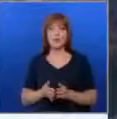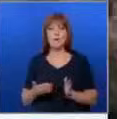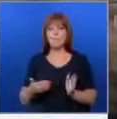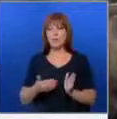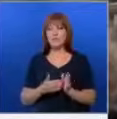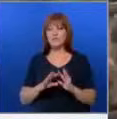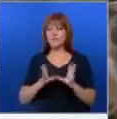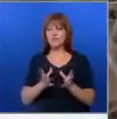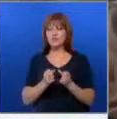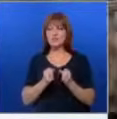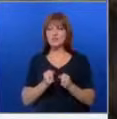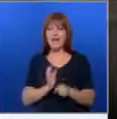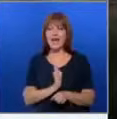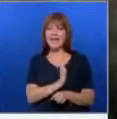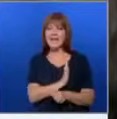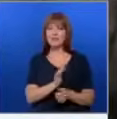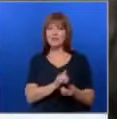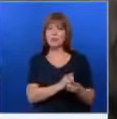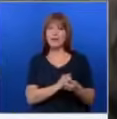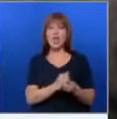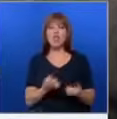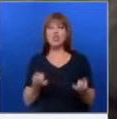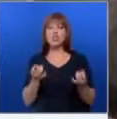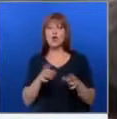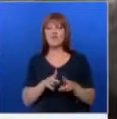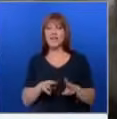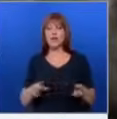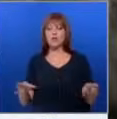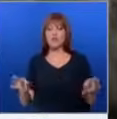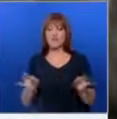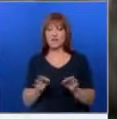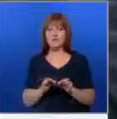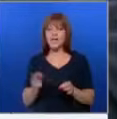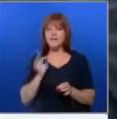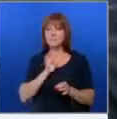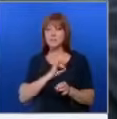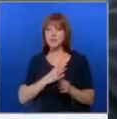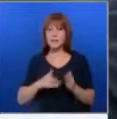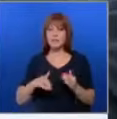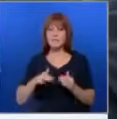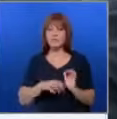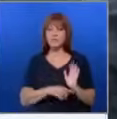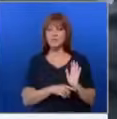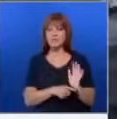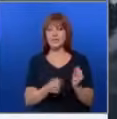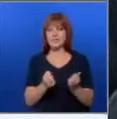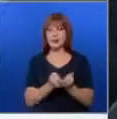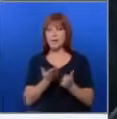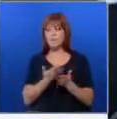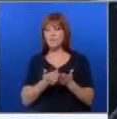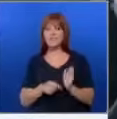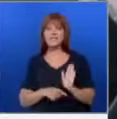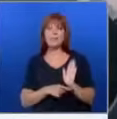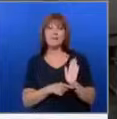Противно на всички очаквания, лявото обединение Нов народен фронт спечели най-много депутатски места, близо половината, от които са представители